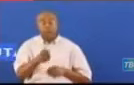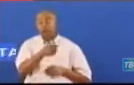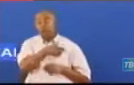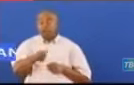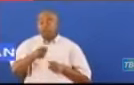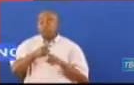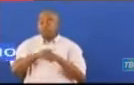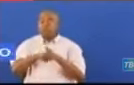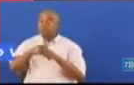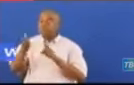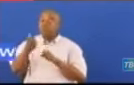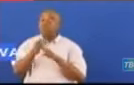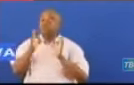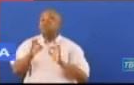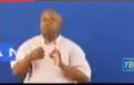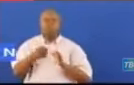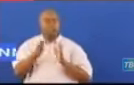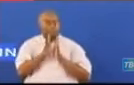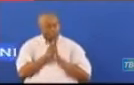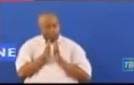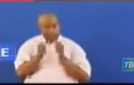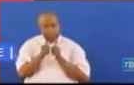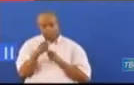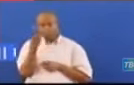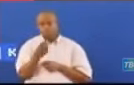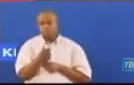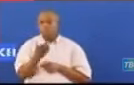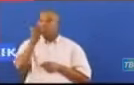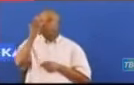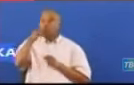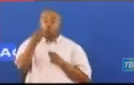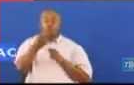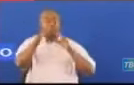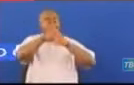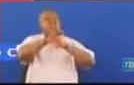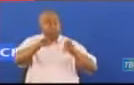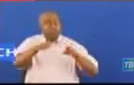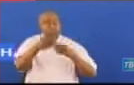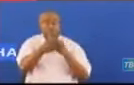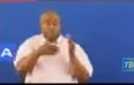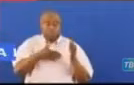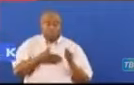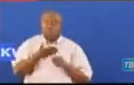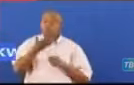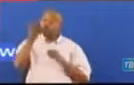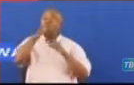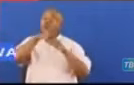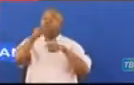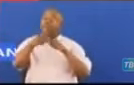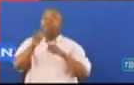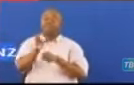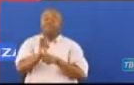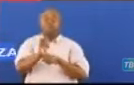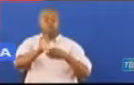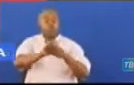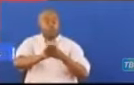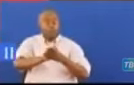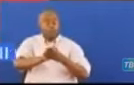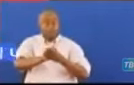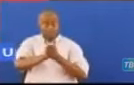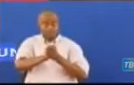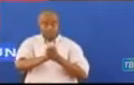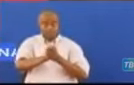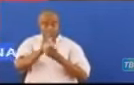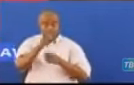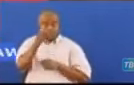Hassan. Mimi ninaomba jambo moja, Mungu aendelee kulibariki taifa letu, Mungu aendelee kuulinda umoja na mshikamano wa taifa